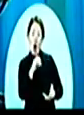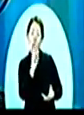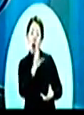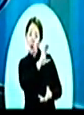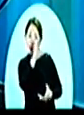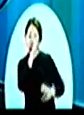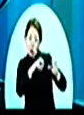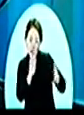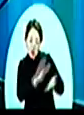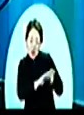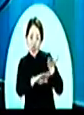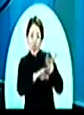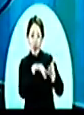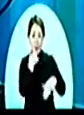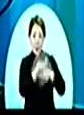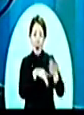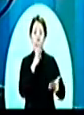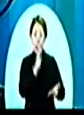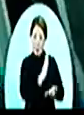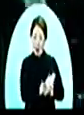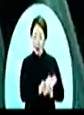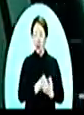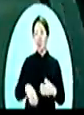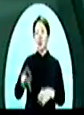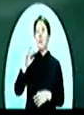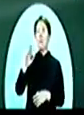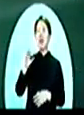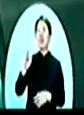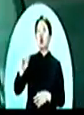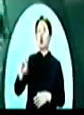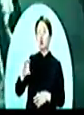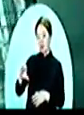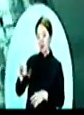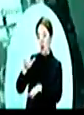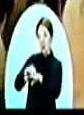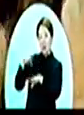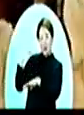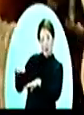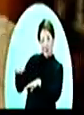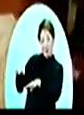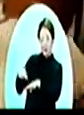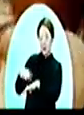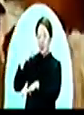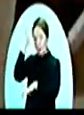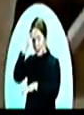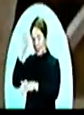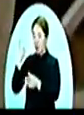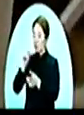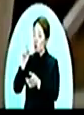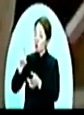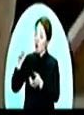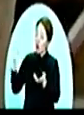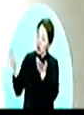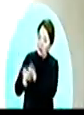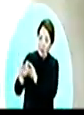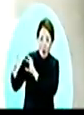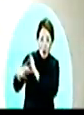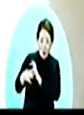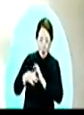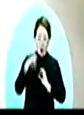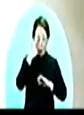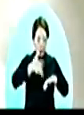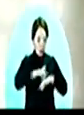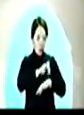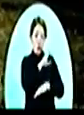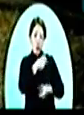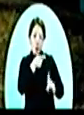биокомбинат үйлдвэрийн шинжилэл хэрэгжих хэр болсон. Бүгд найрамдах Беларусь улсын засгийн газар хоорондын экспортын зээлийн хөрөнгөөр Монгол